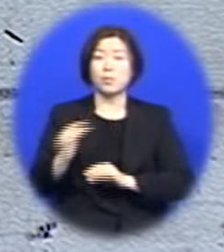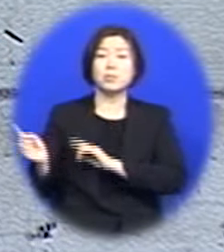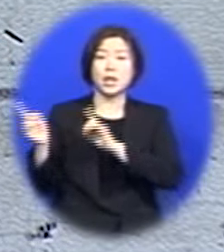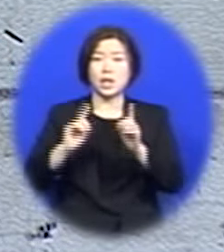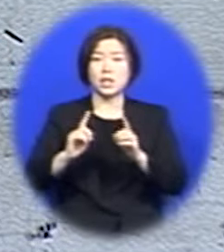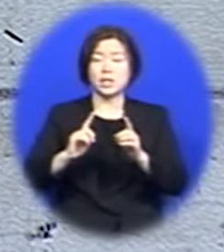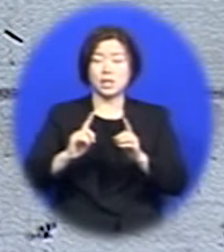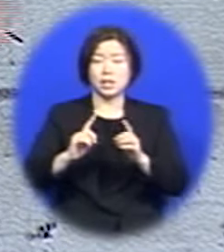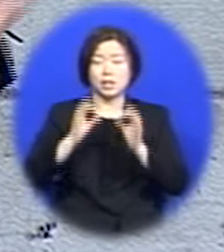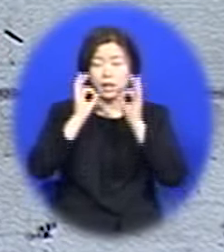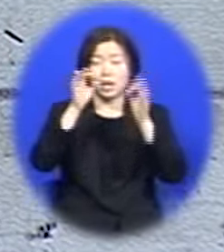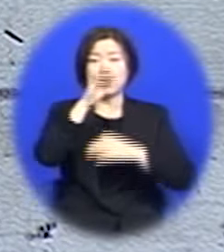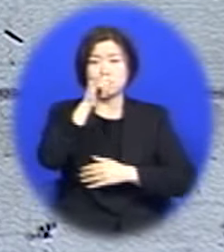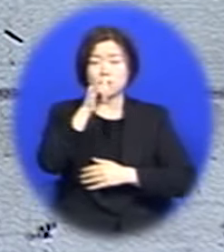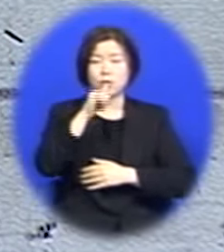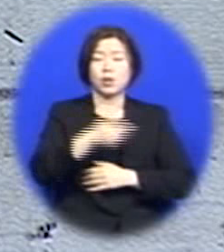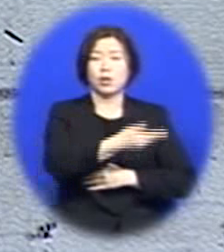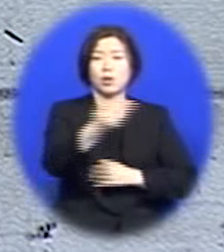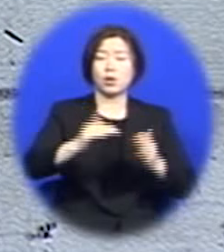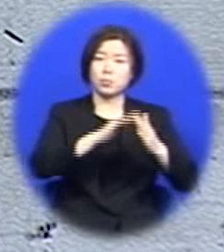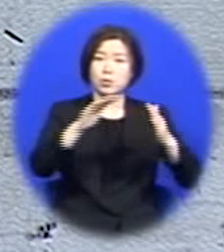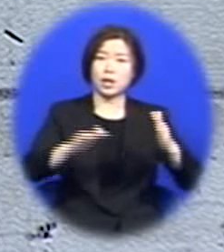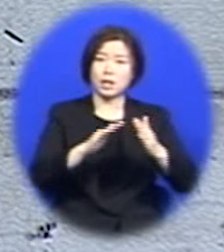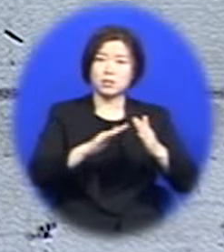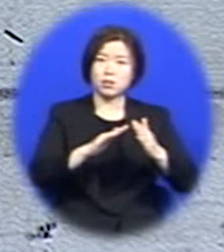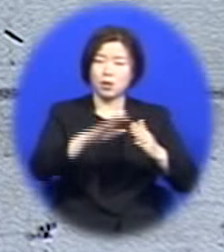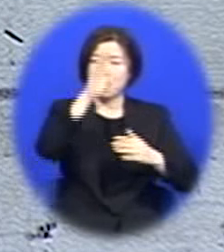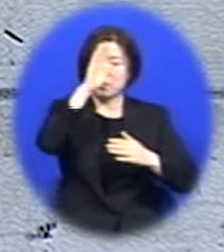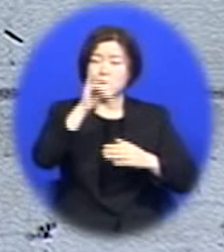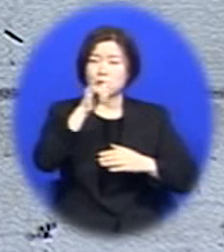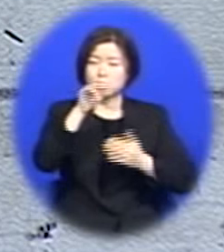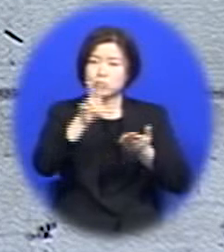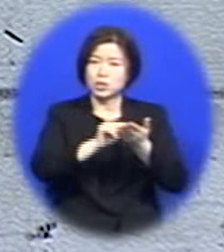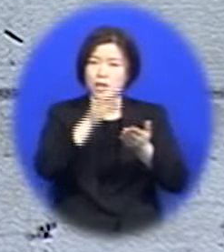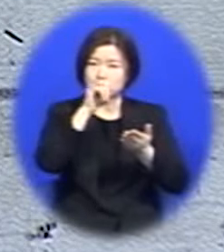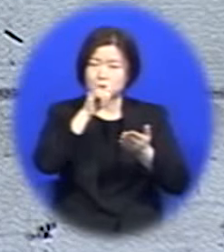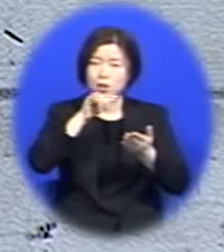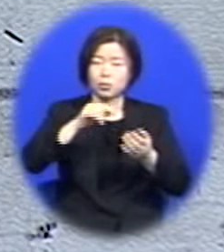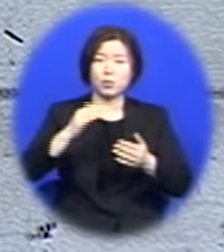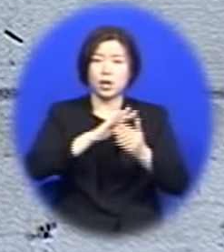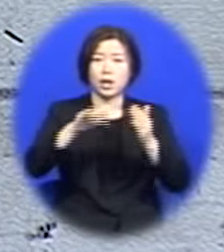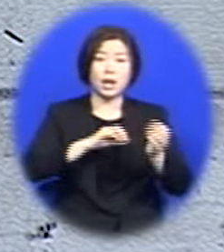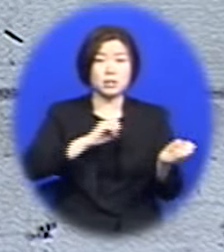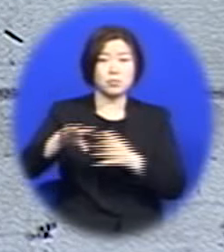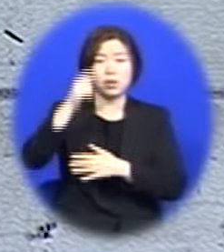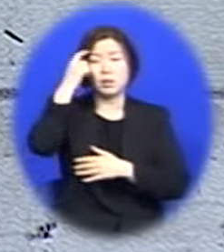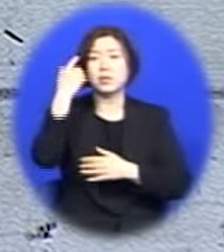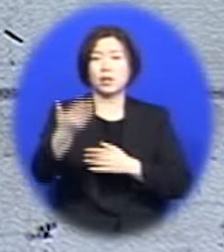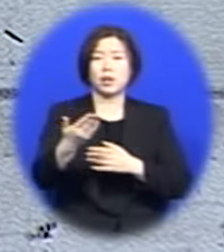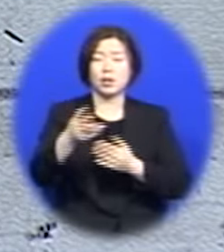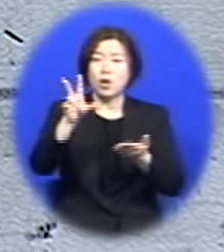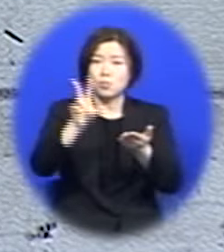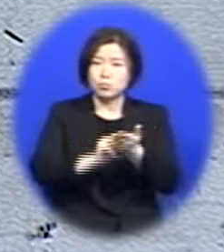많다고 가정 다 버릴 겁니까? 어떻든지 문제는 해결하고 가정을 살리려고